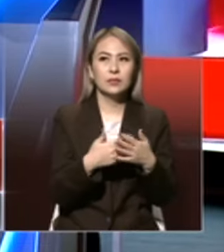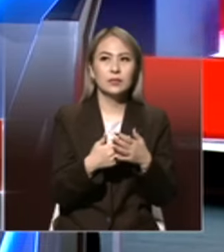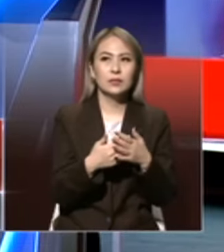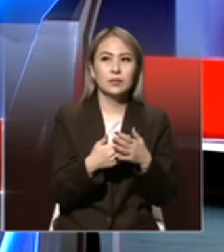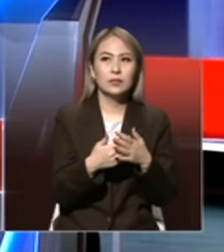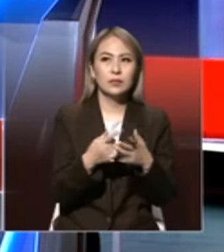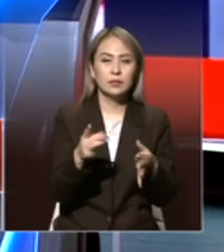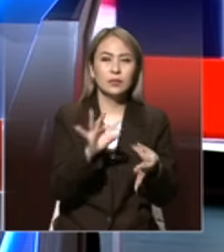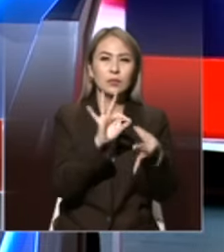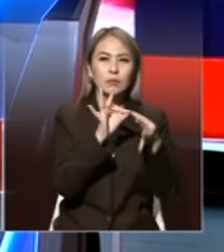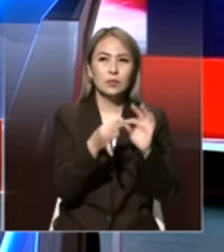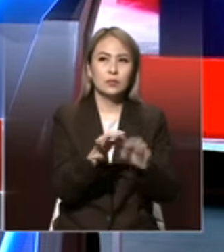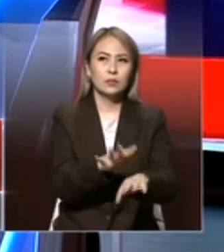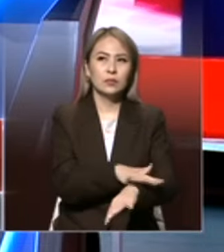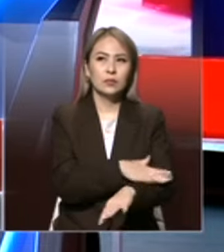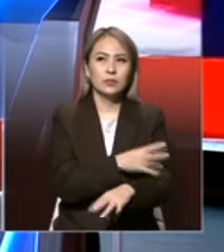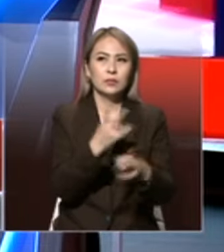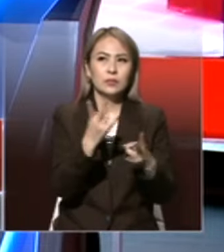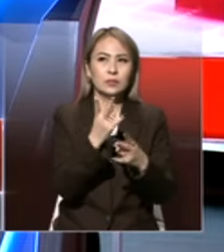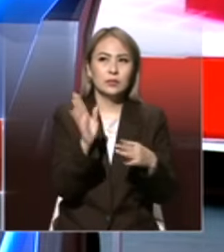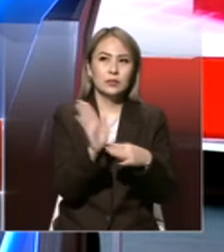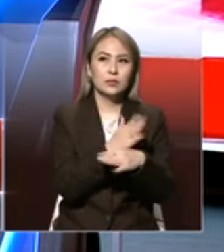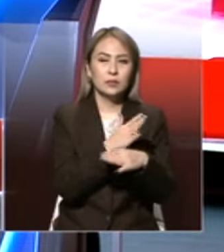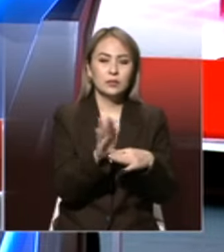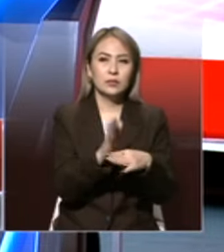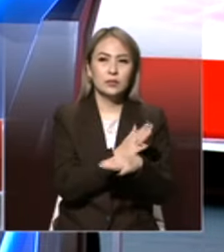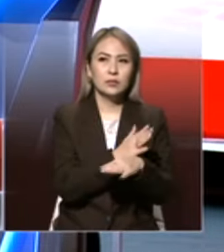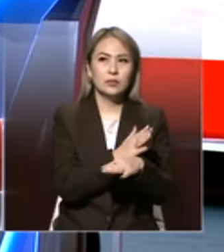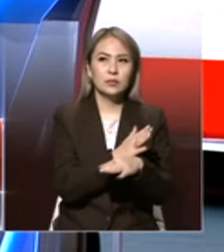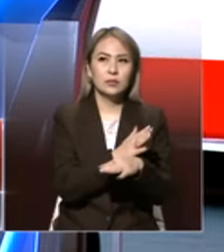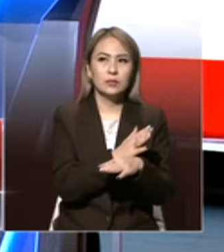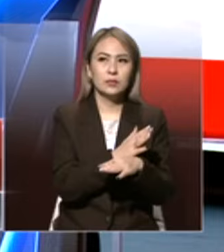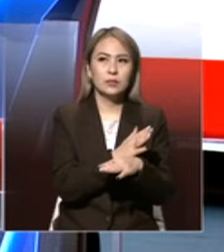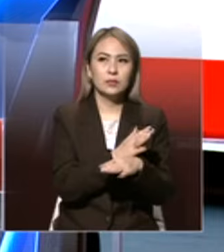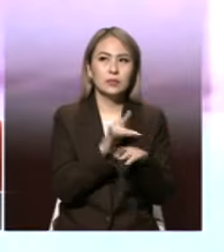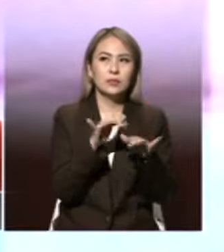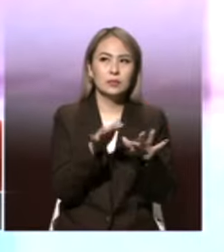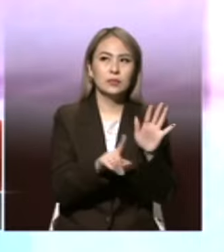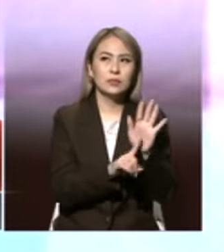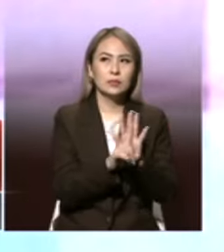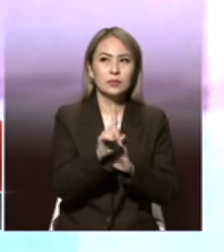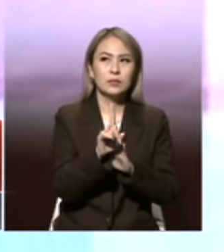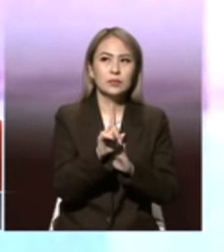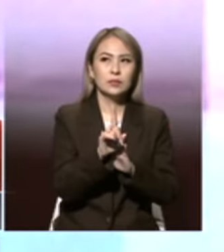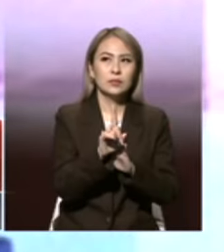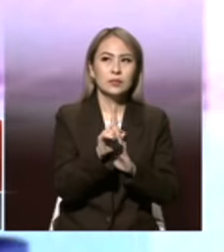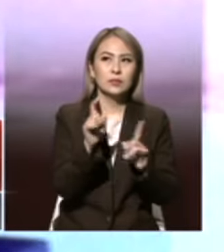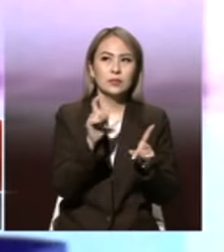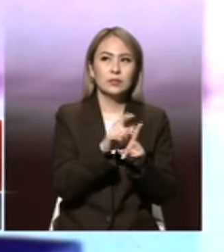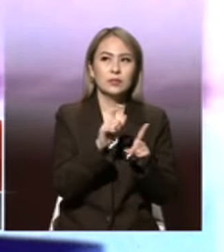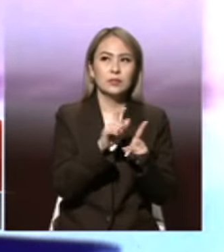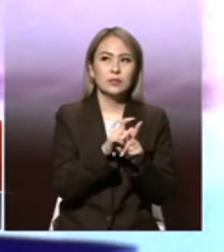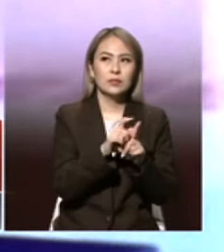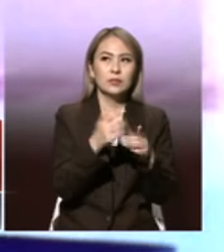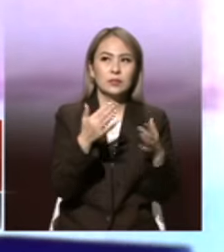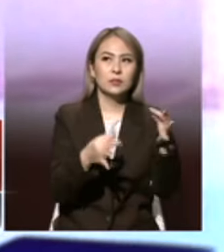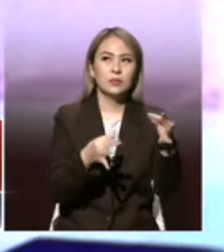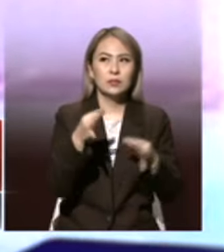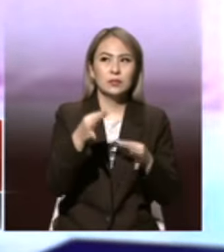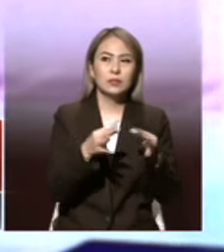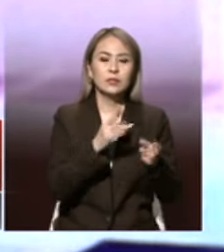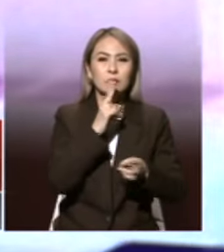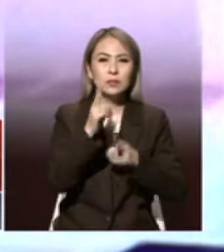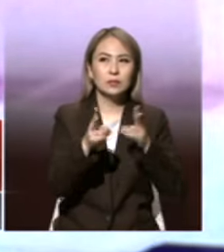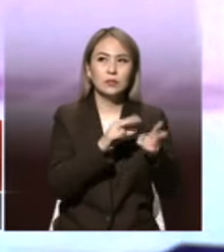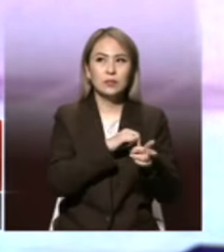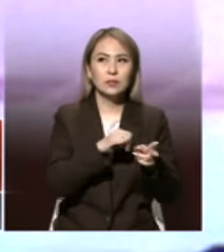ұзақ түсіндіру, бірақ ол кезде жеке қаралатын істерге жатты. Жеке қаралатын істеген сөз, ол сотқа жәбірленушінің